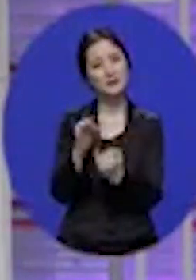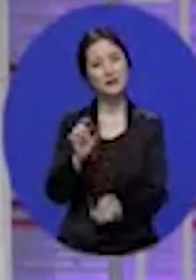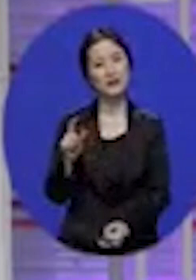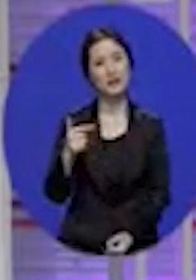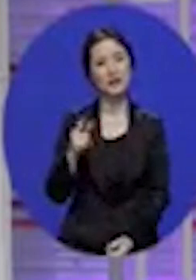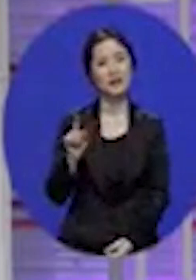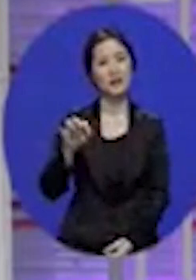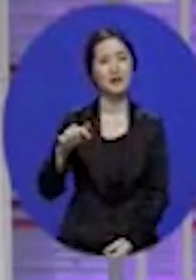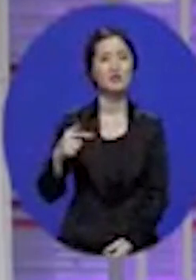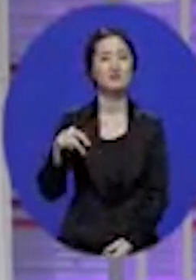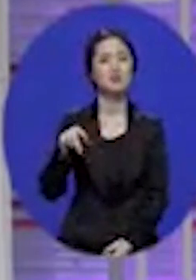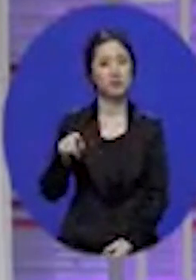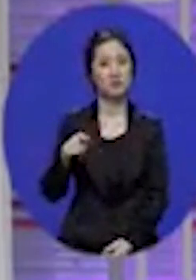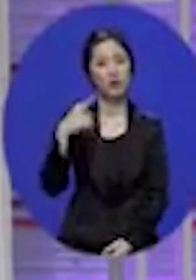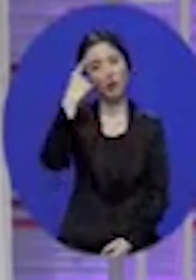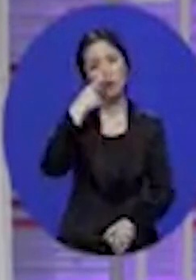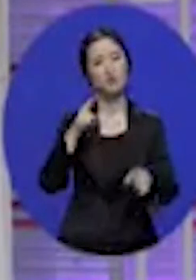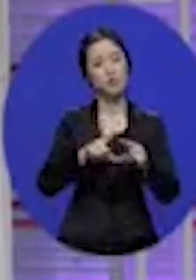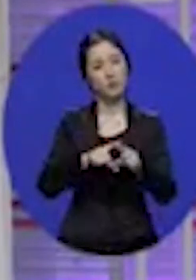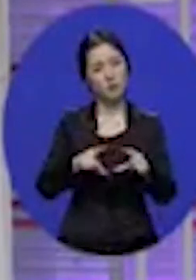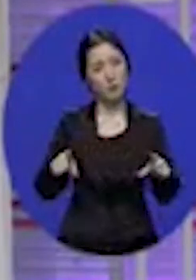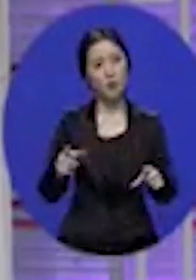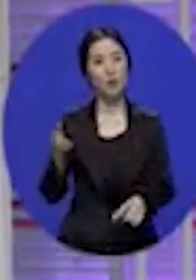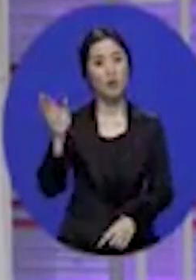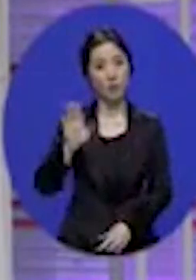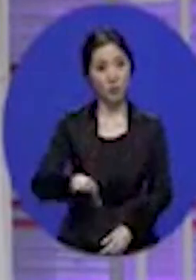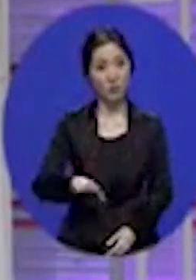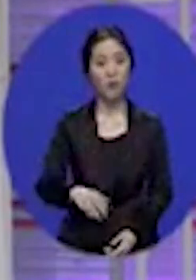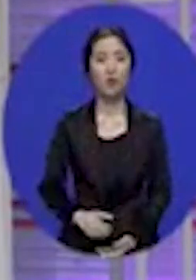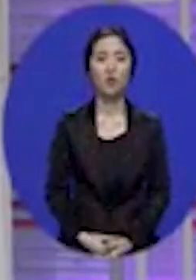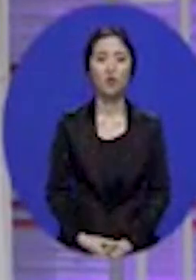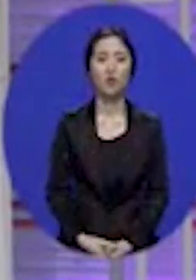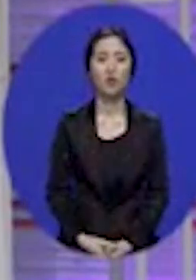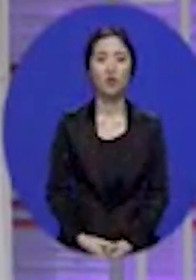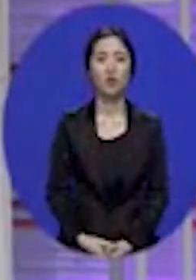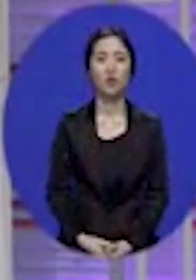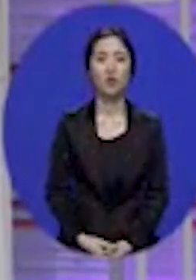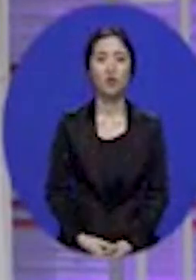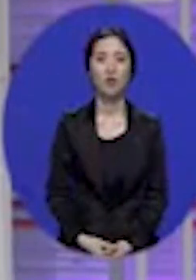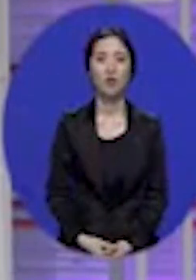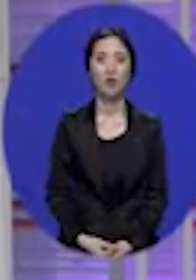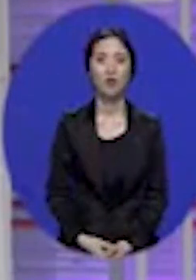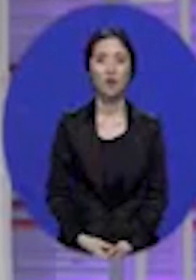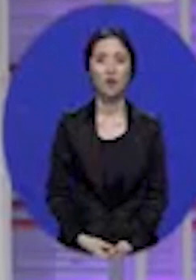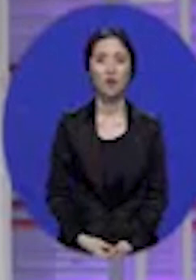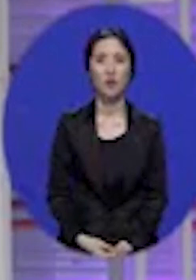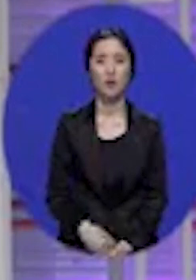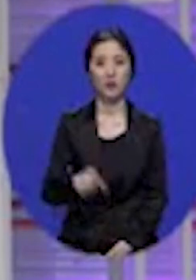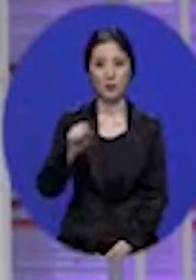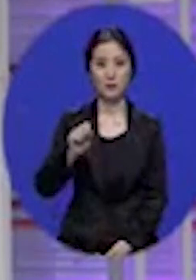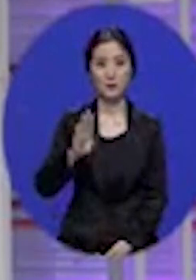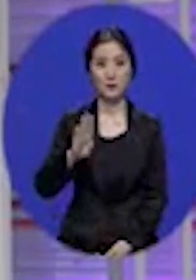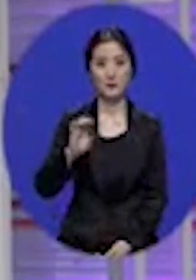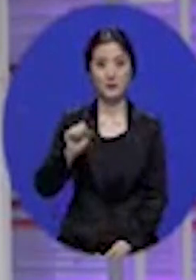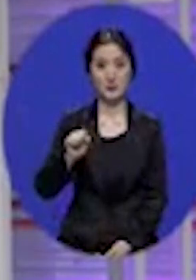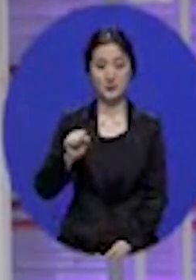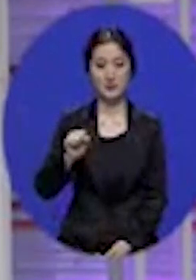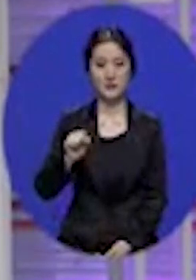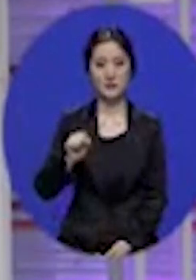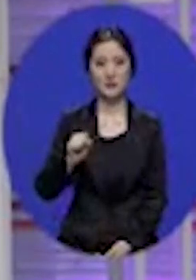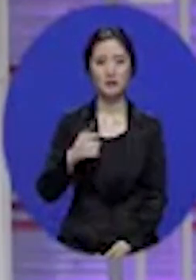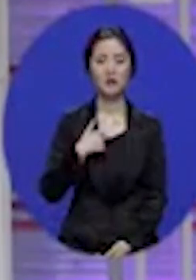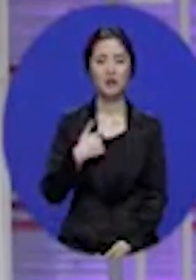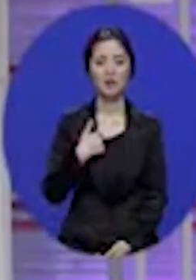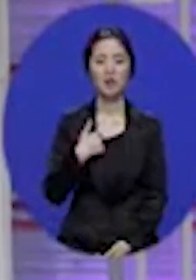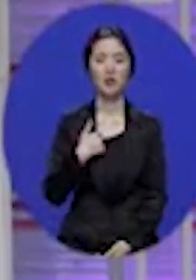먹은 뭐 평범한 외모를 가진 그런 아나운서에 불과했는데 제가 SBS에 또